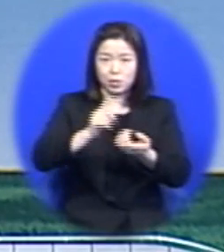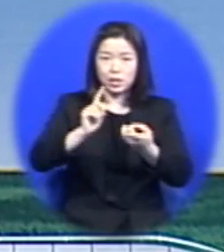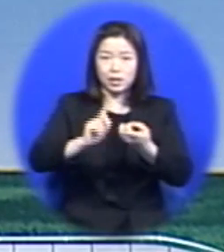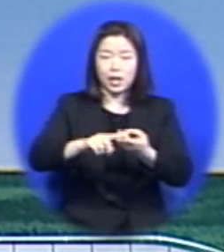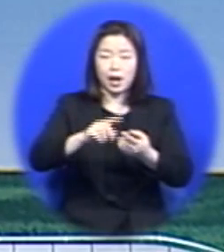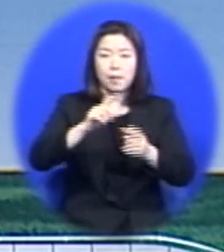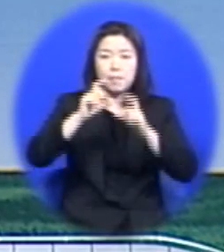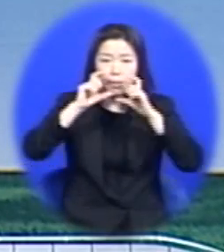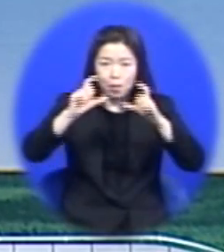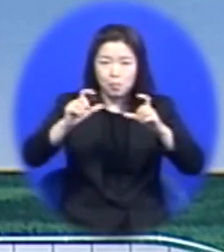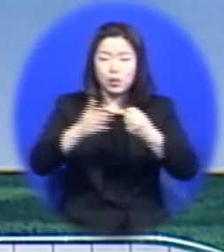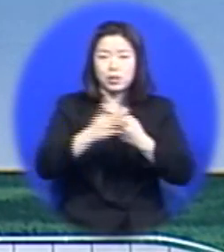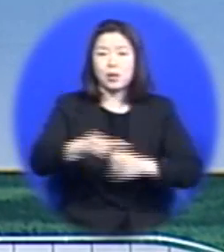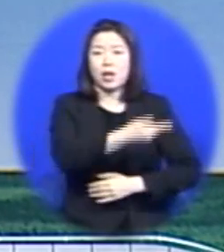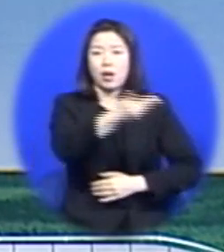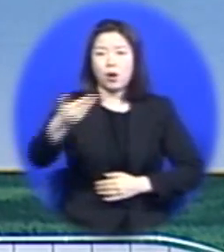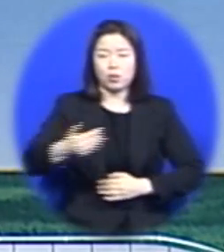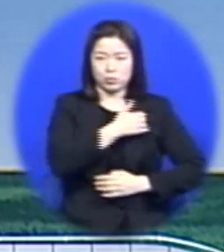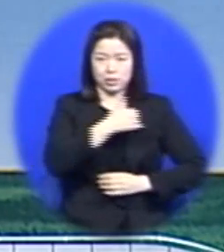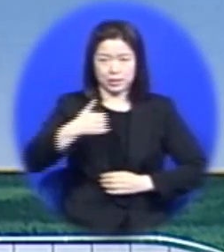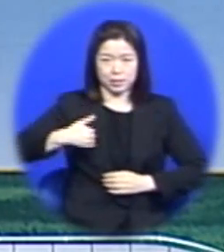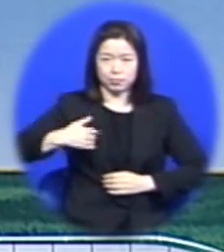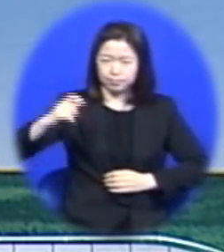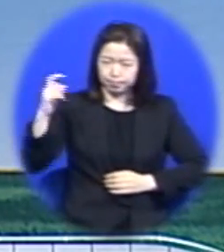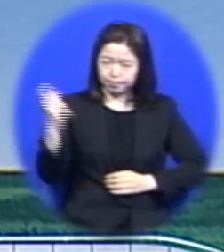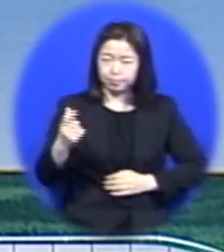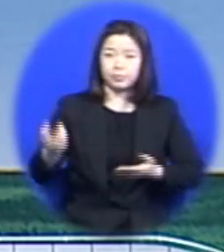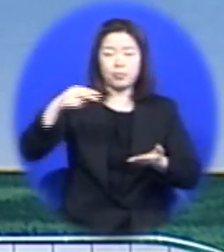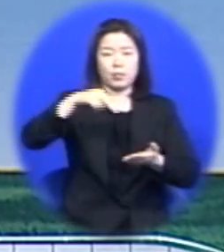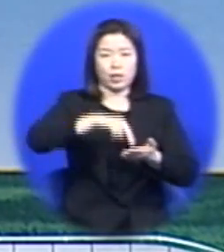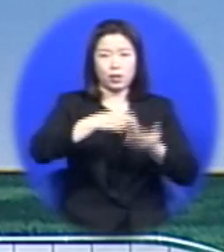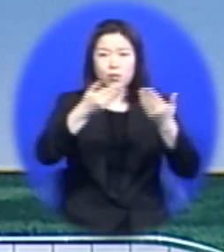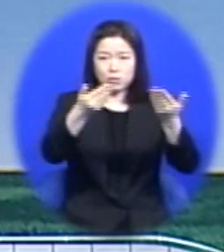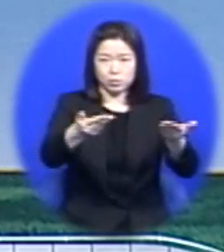선포로 여러분을 능히 튼튼히 세워주십니다.